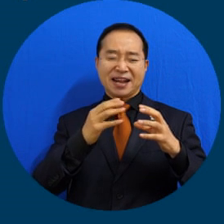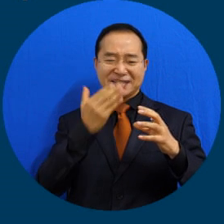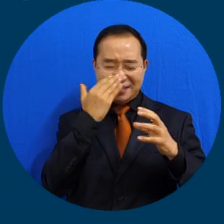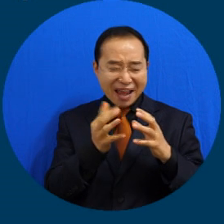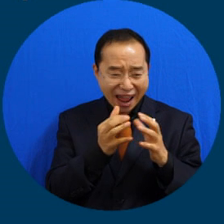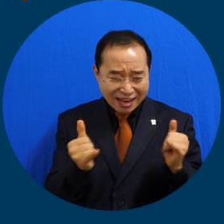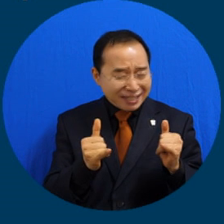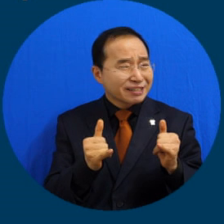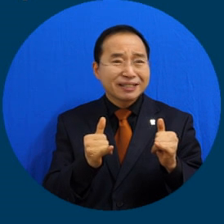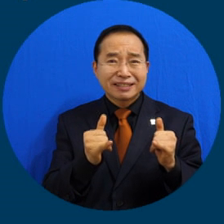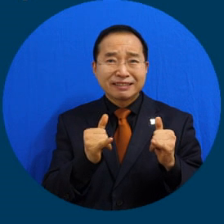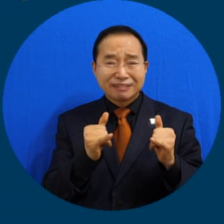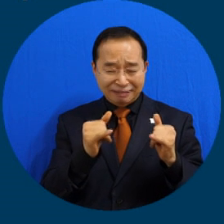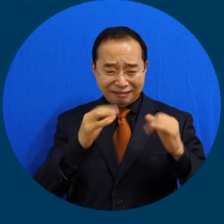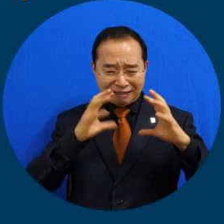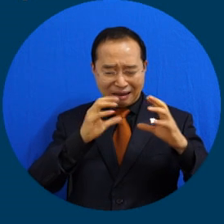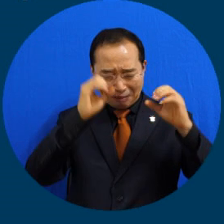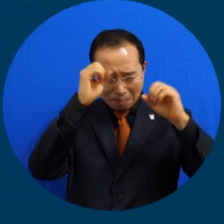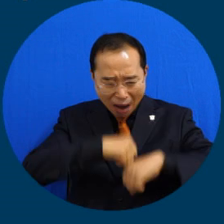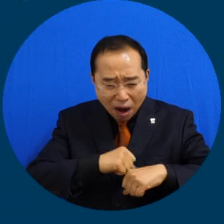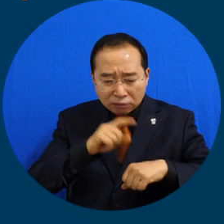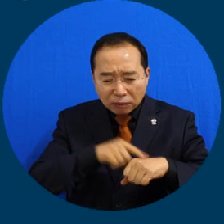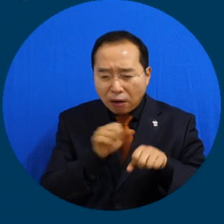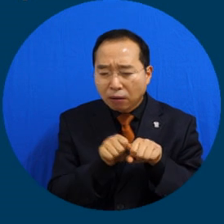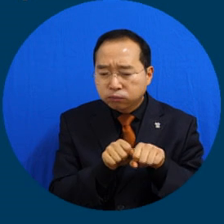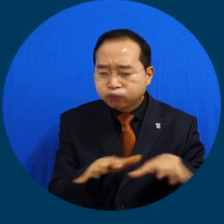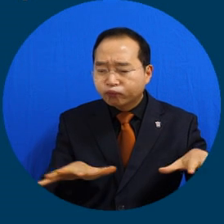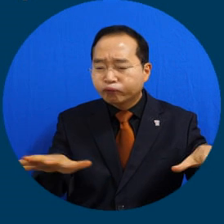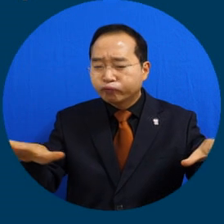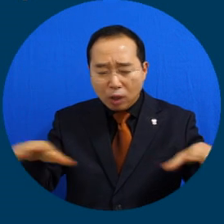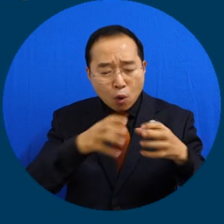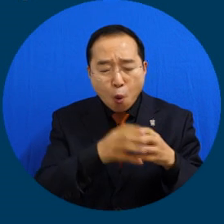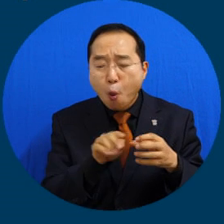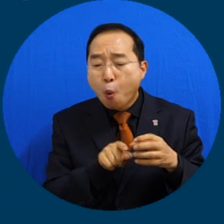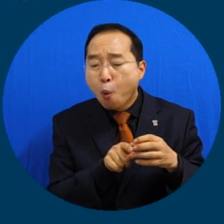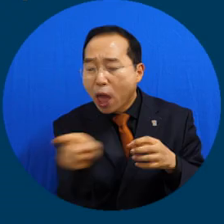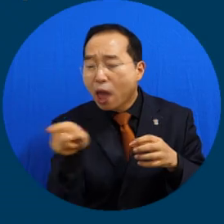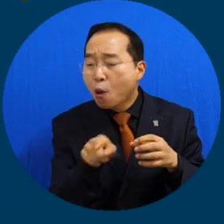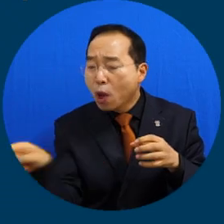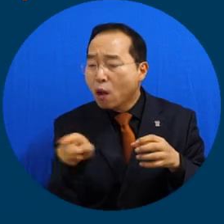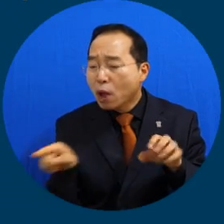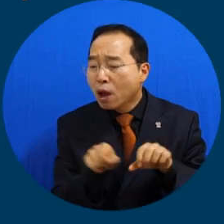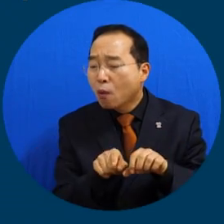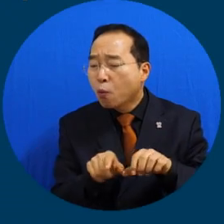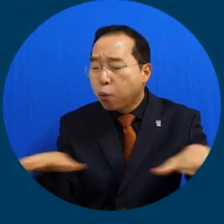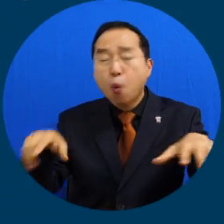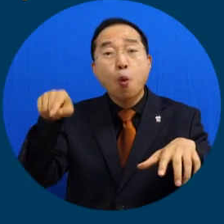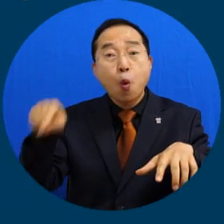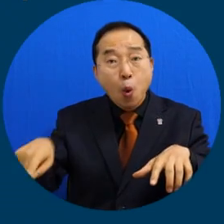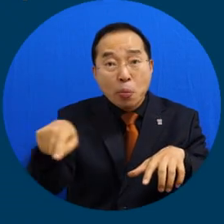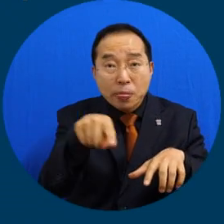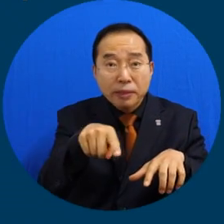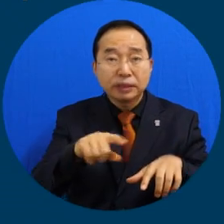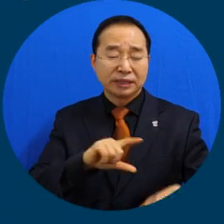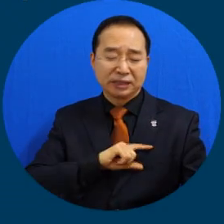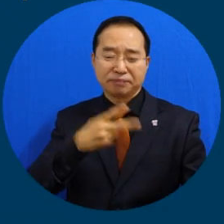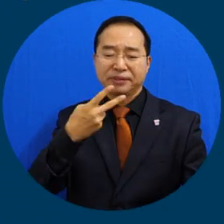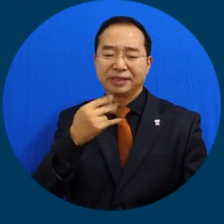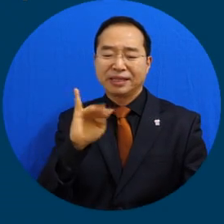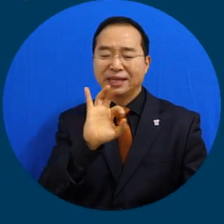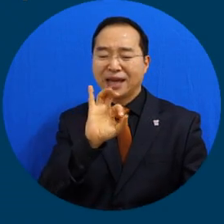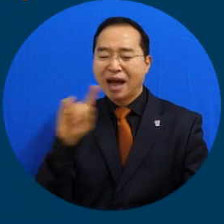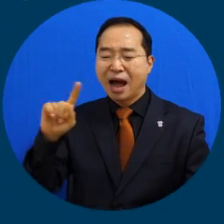유태인들이 이스라엘에서 떠나 다른 곳, 이스라엘 이외의 지역으로 흩어진 역사적 현상을